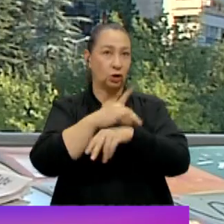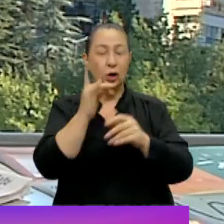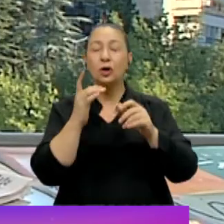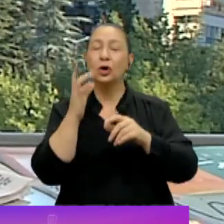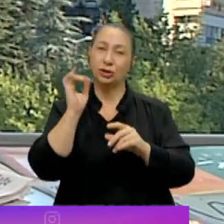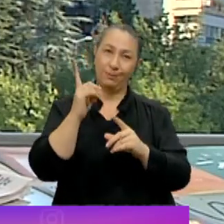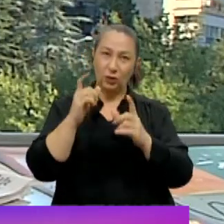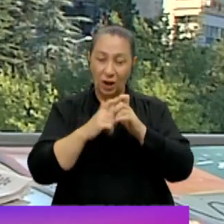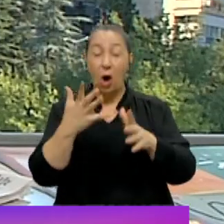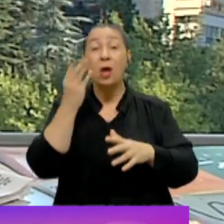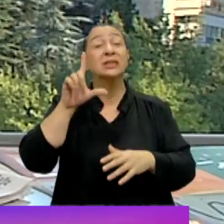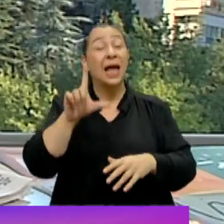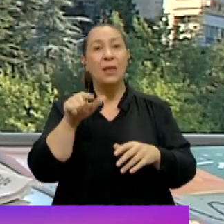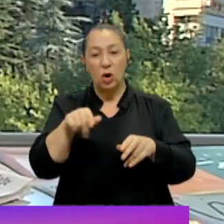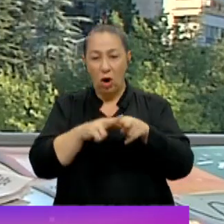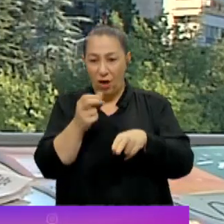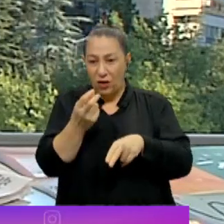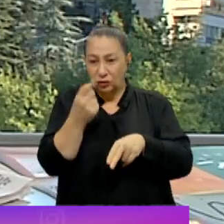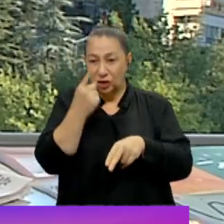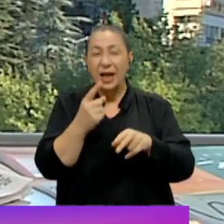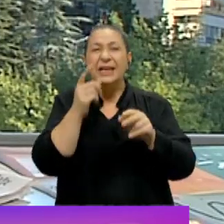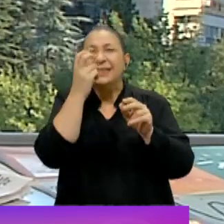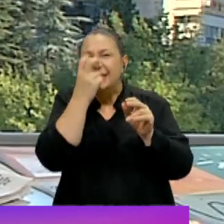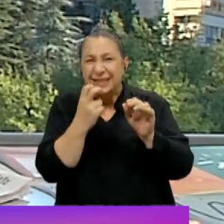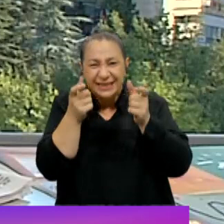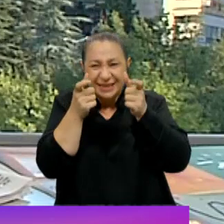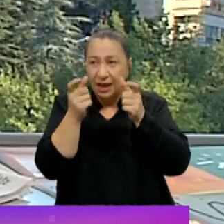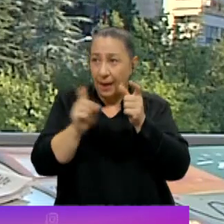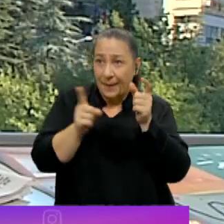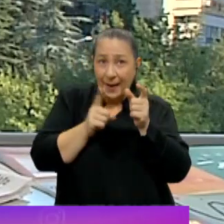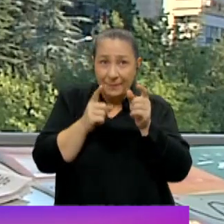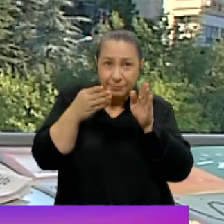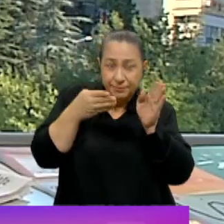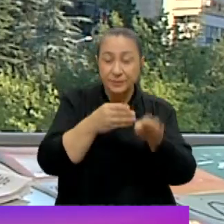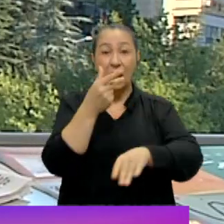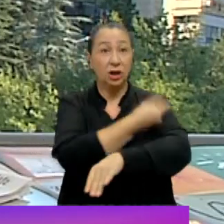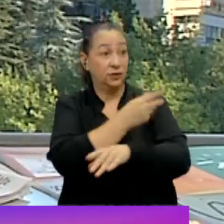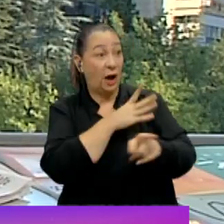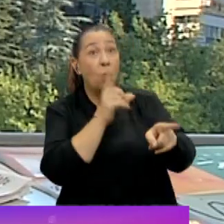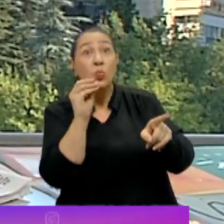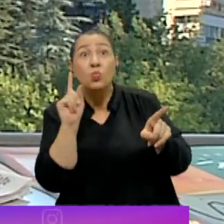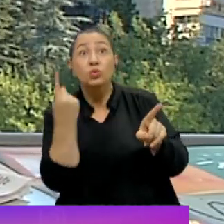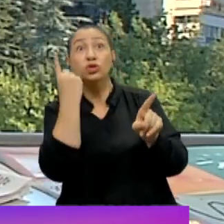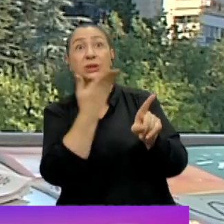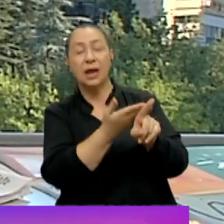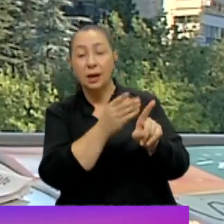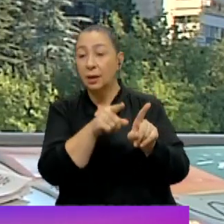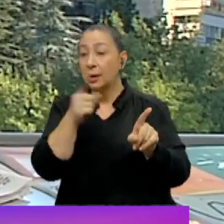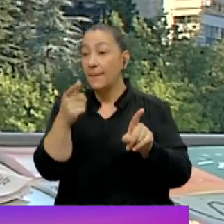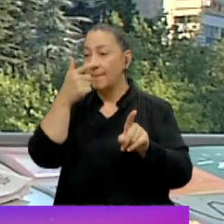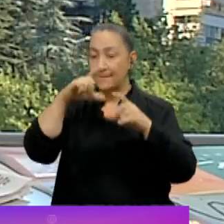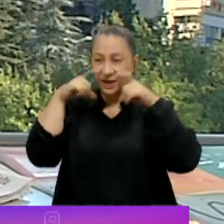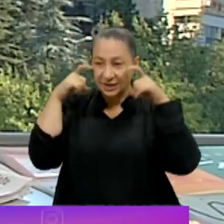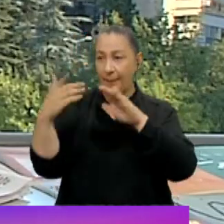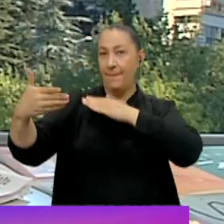ki, olması gereken pandemi şartlarına harfiyen uyma. Bir tarafta aşı var, aşı büyük bir mucize. Diğer tarafta maske,